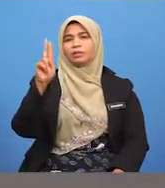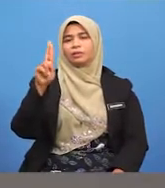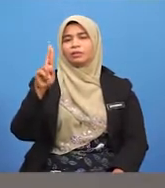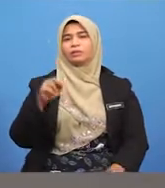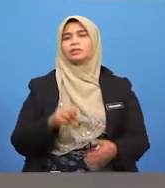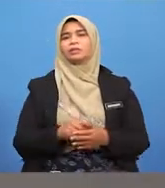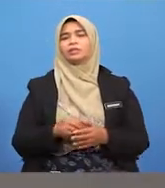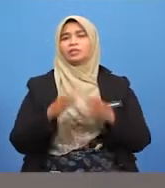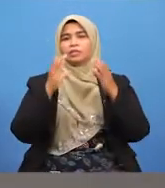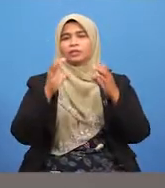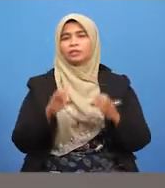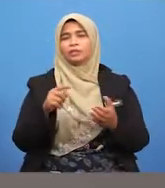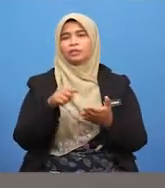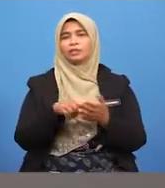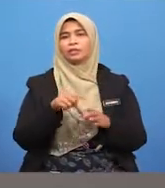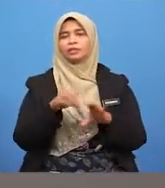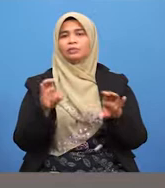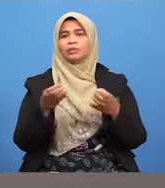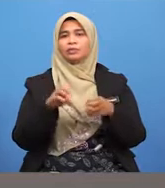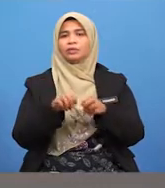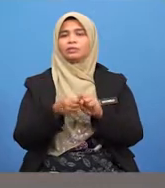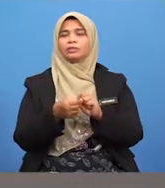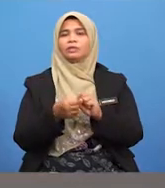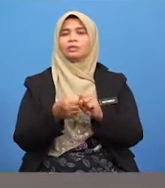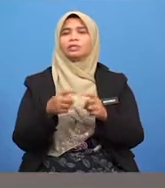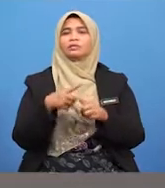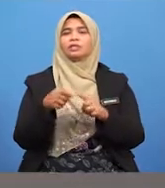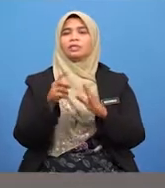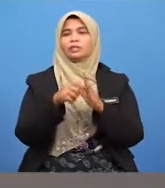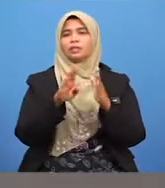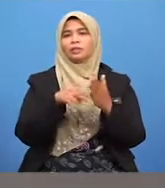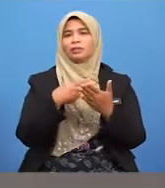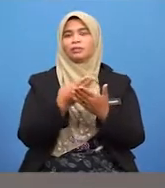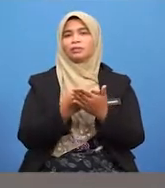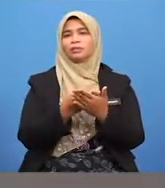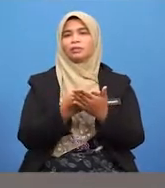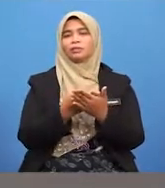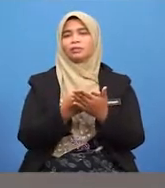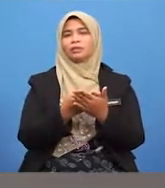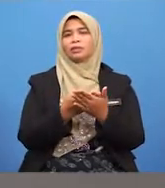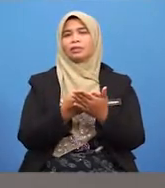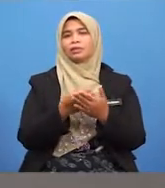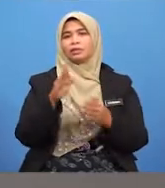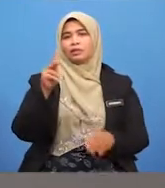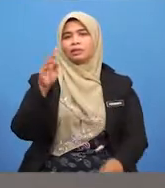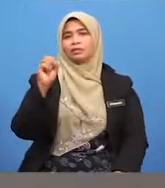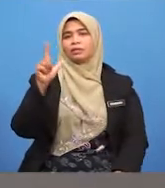kaedah ini dilakukan supaya bila terbalikkan Cole basi pada